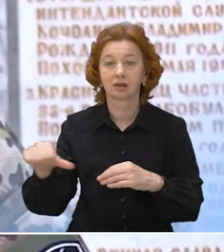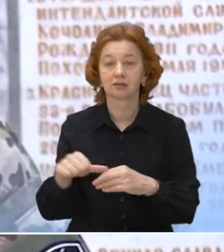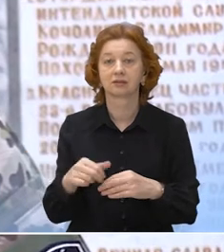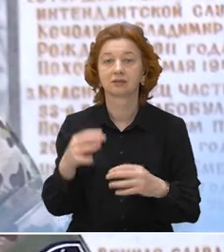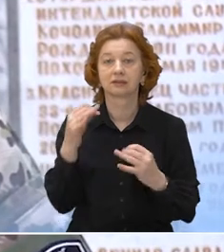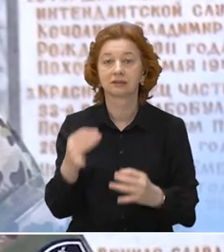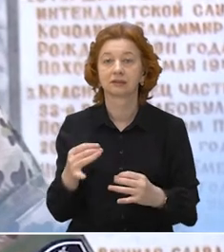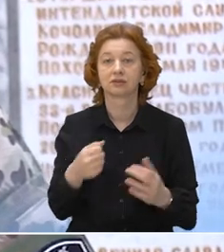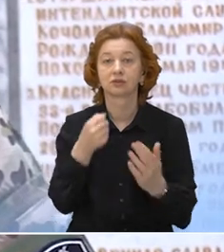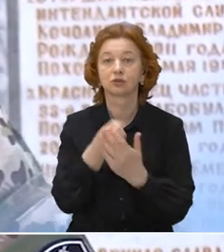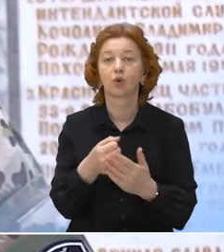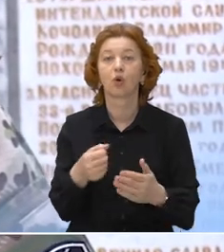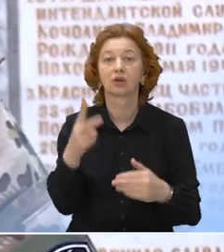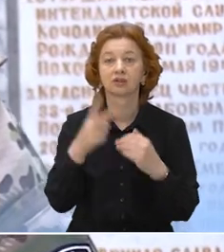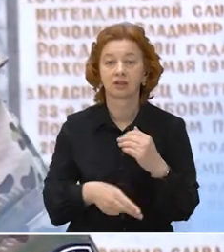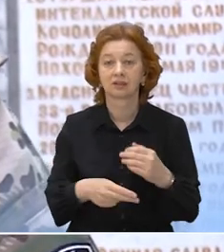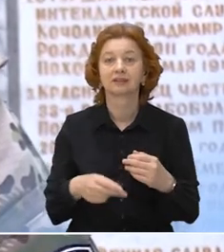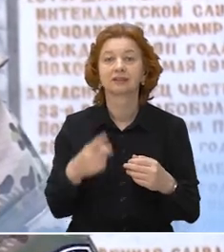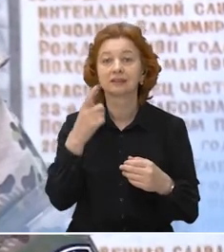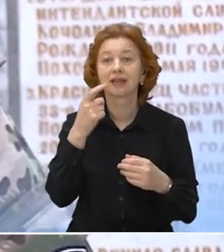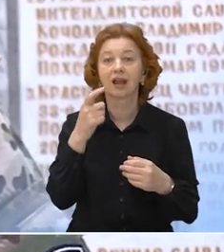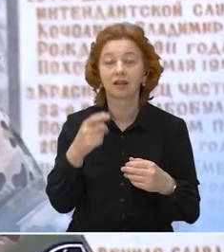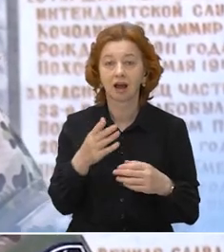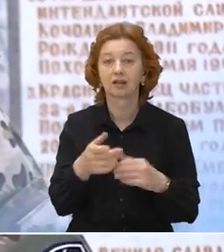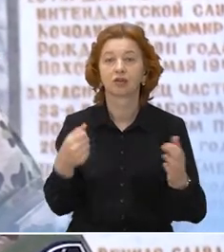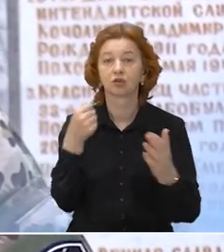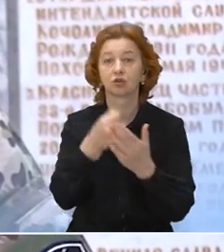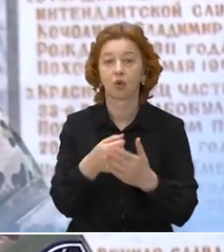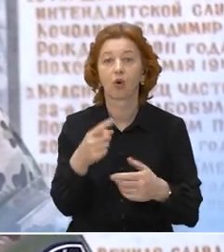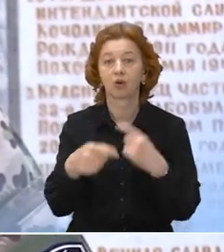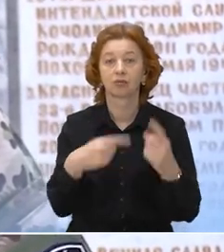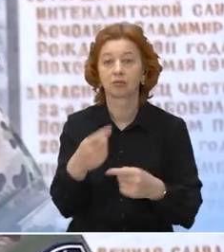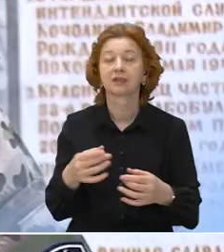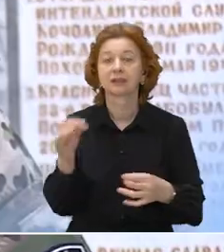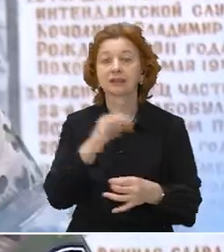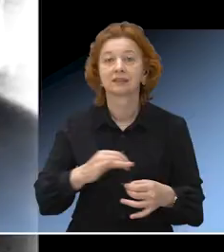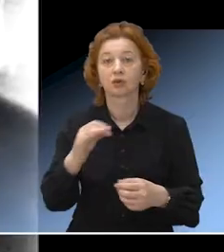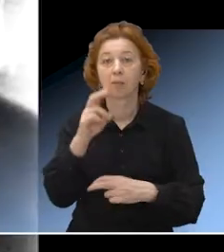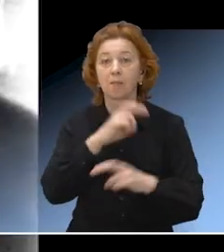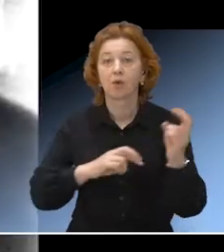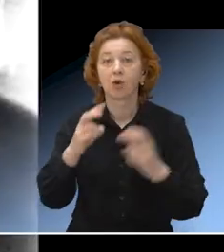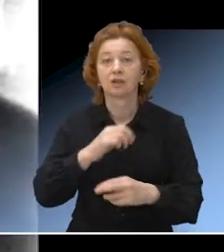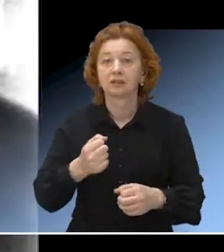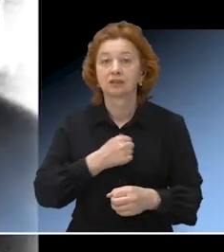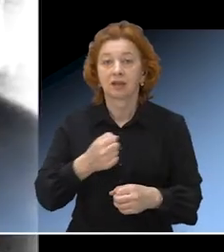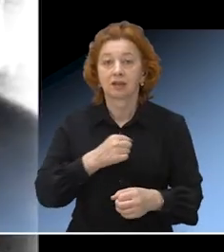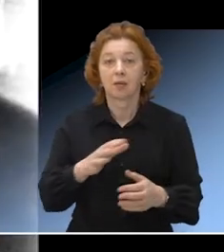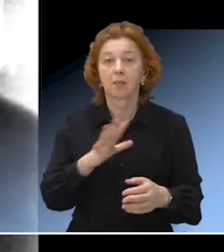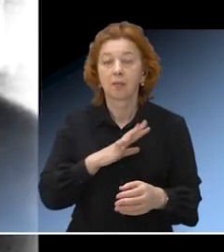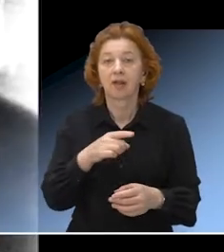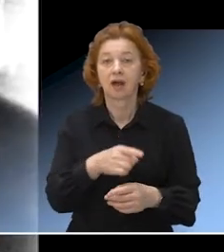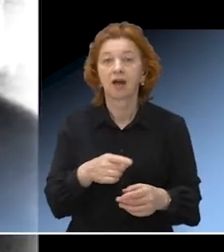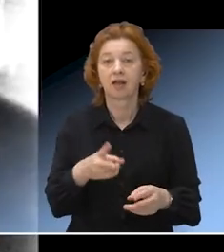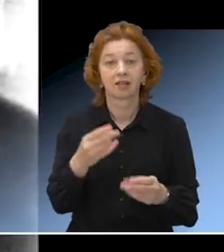границы и заканчивая до Сталинграда, до перевала Кавказа. История поиска солдата Тихона